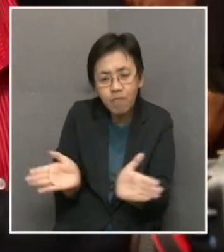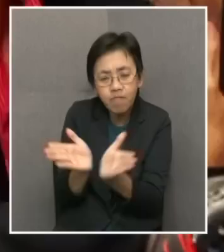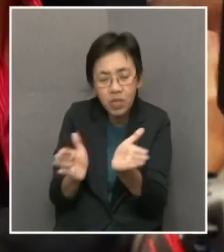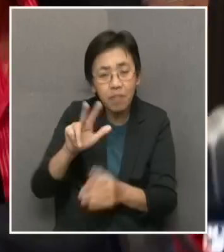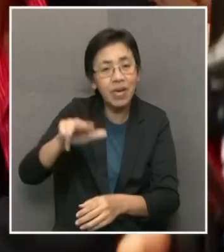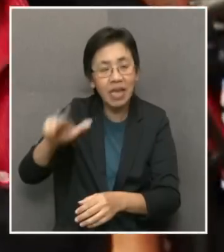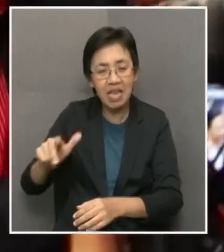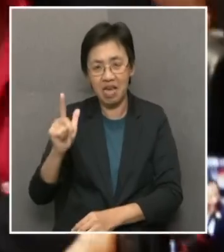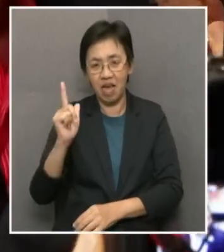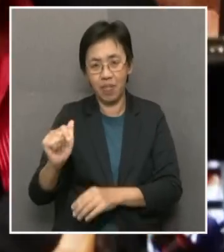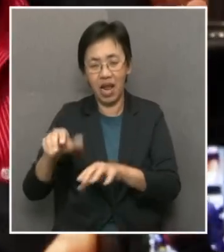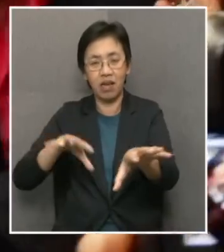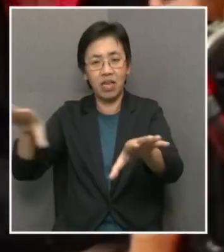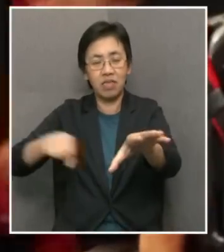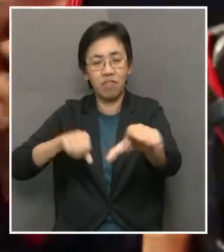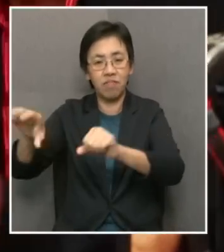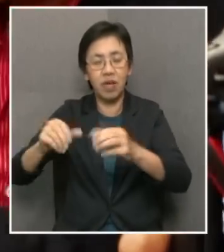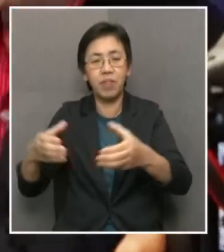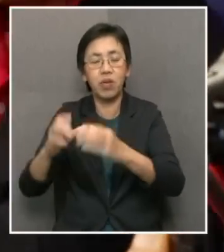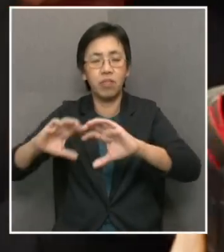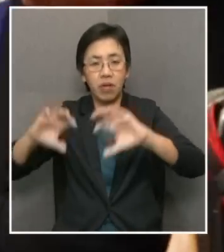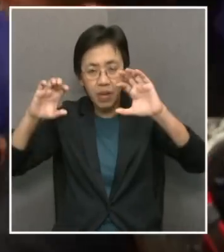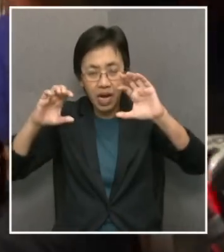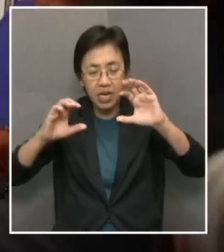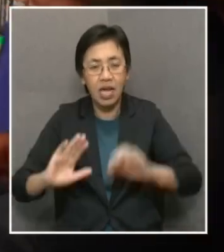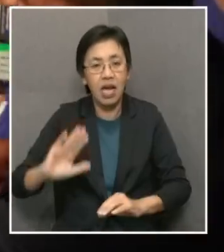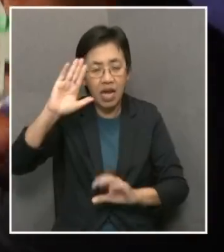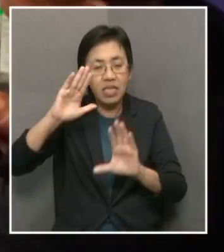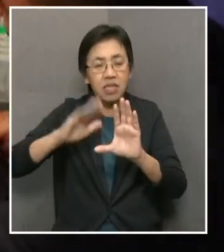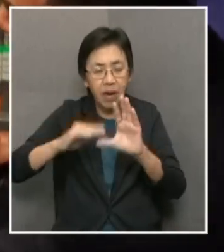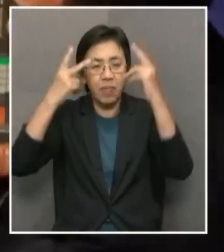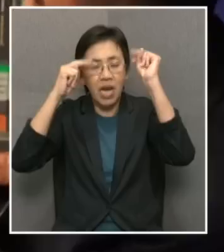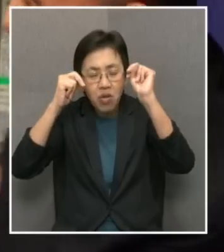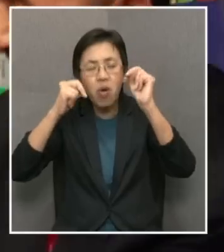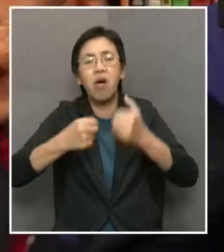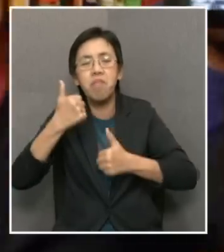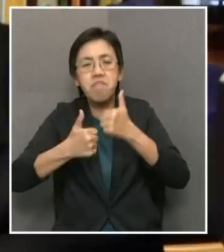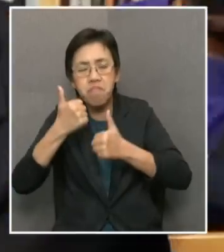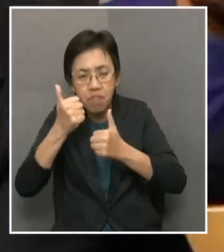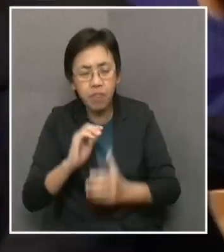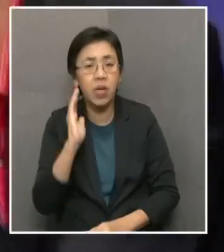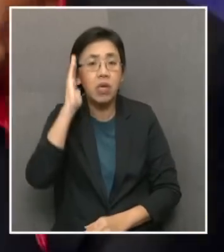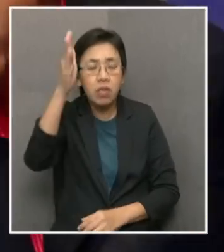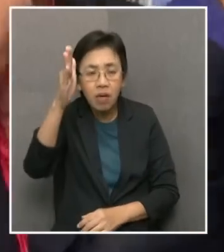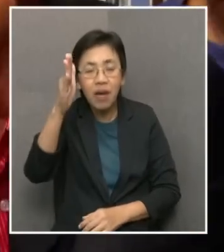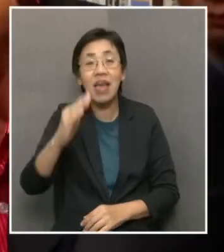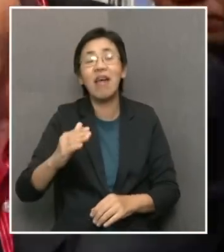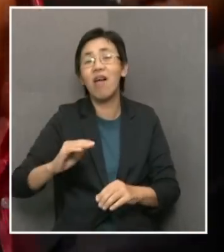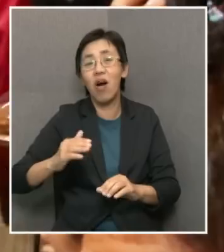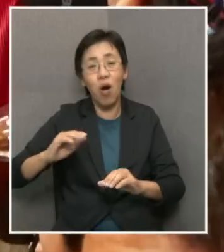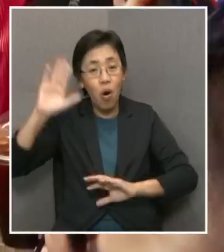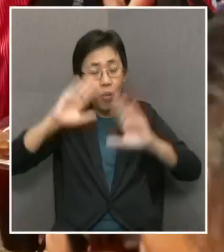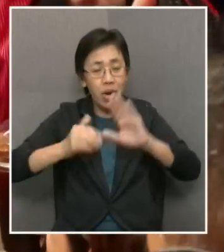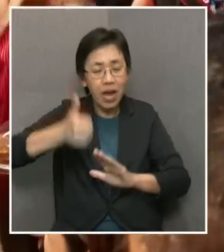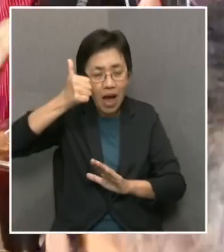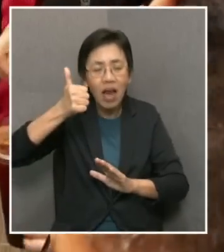เป็นแกนนำจัดตั้งรัฐบาลและแคนดิตนายกรัฐมนตรีให้เรียบร้อยเพื่อจะได้มาบริหารประเทศมาแก้ไข